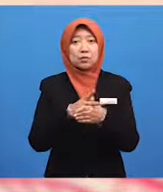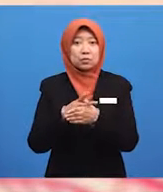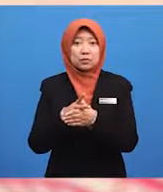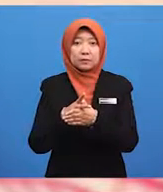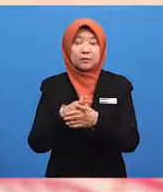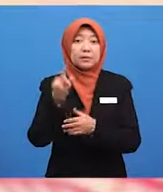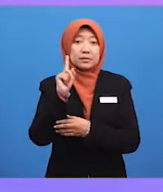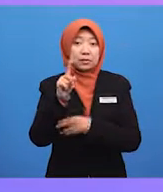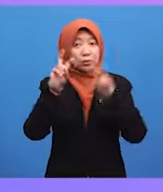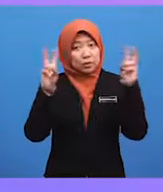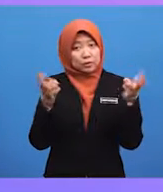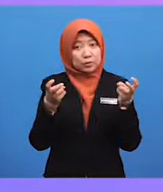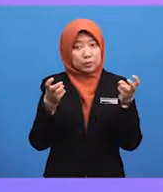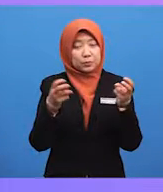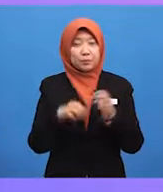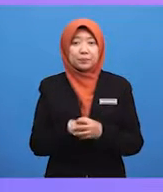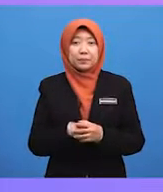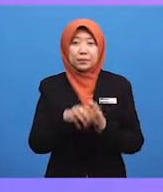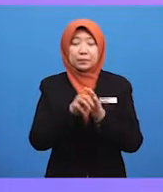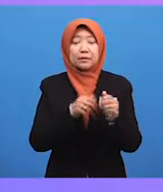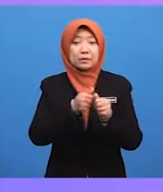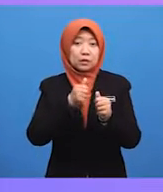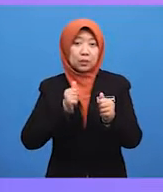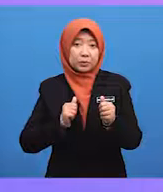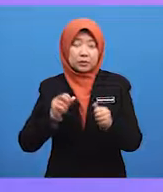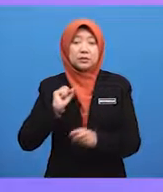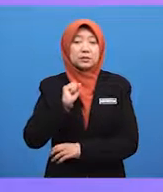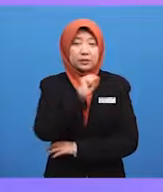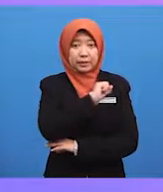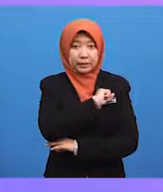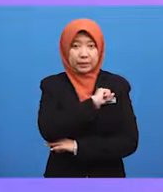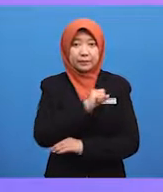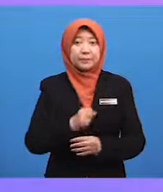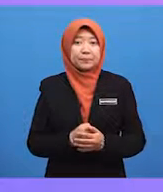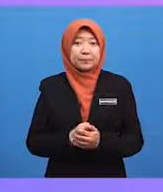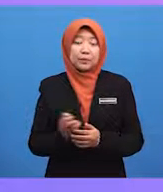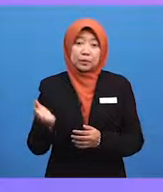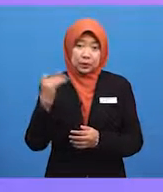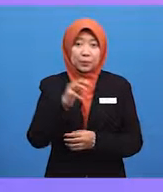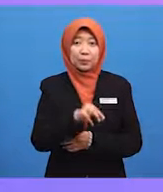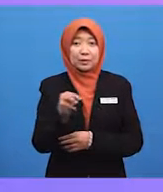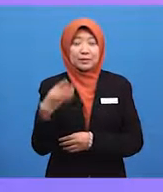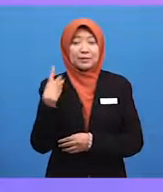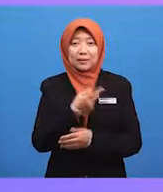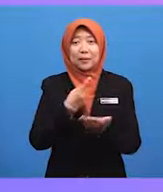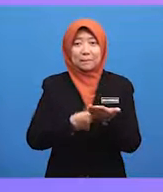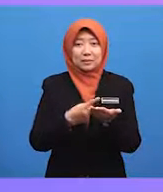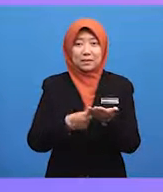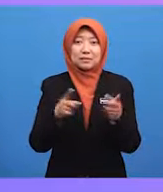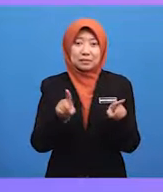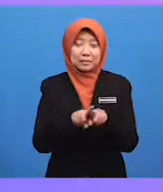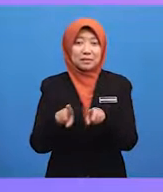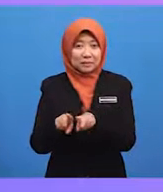kongsikan satu tajuk iaitu menjauhi syirik. Mari murid-murid kita bincangkan